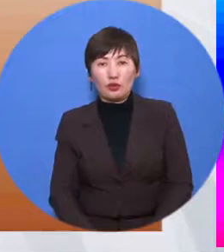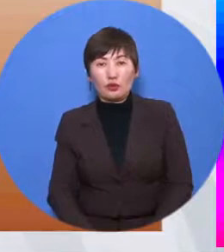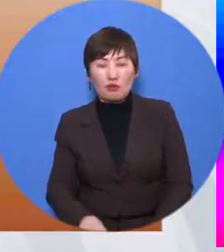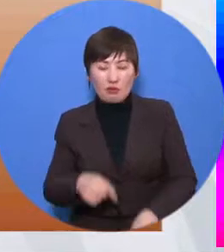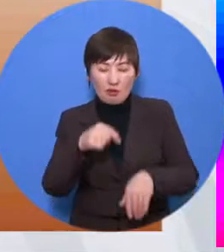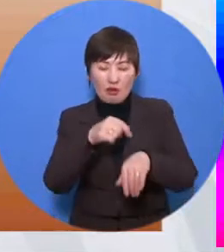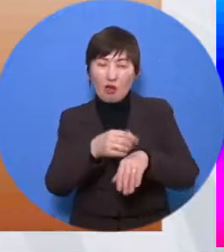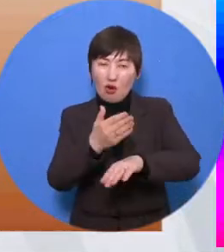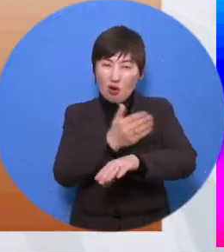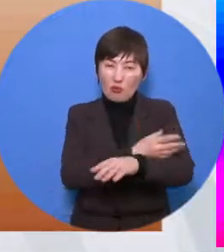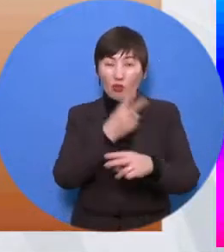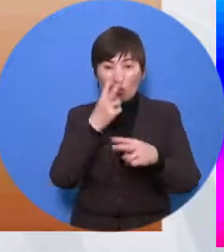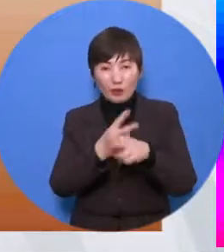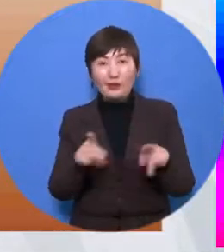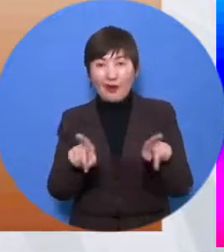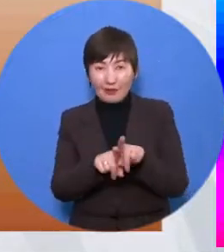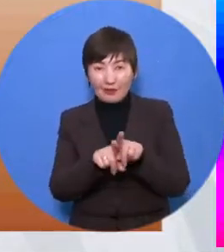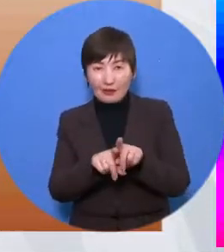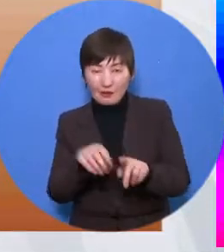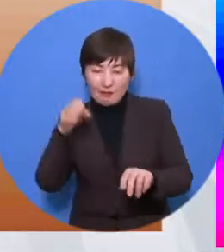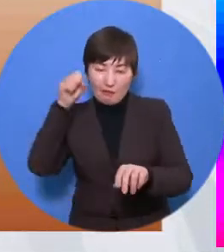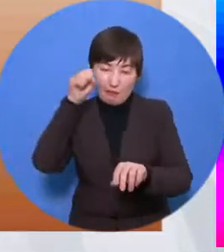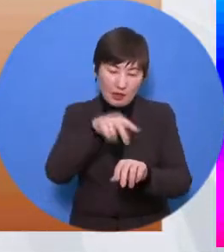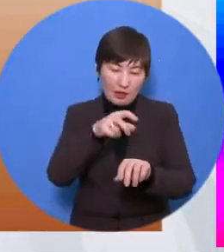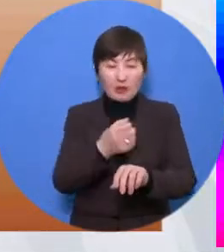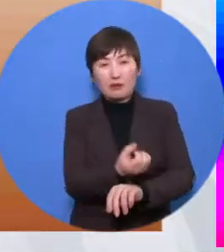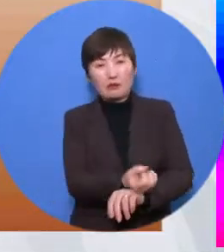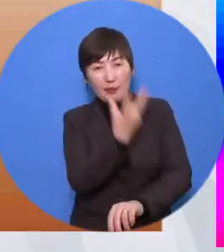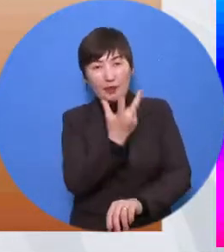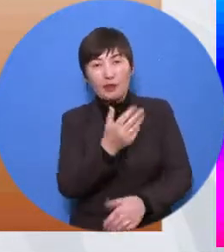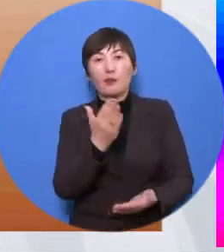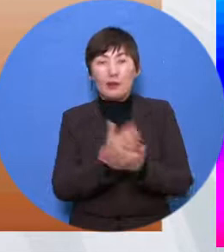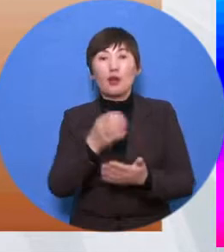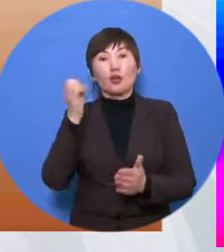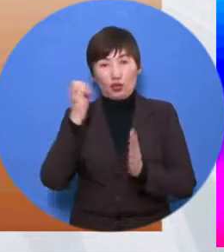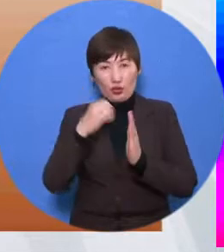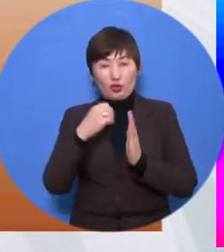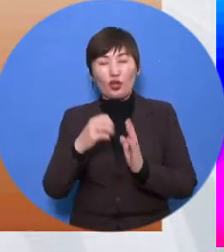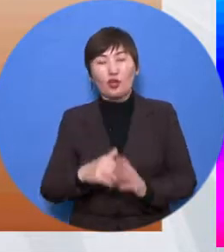хууль ёсоор ижил өнцгөөр гэрлийн цэцэргүүд ойх ёстой.